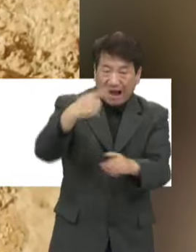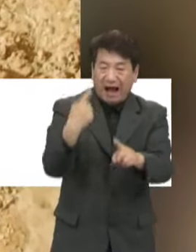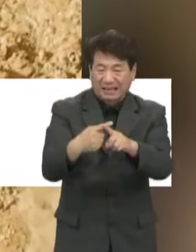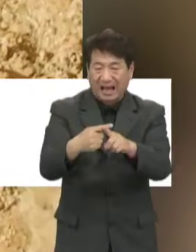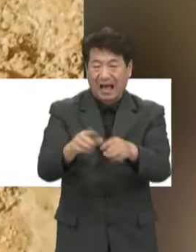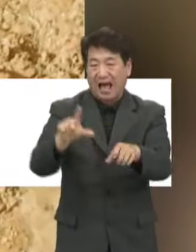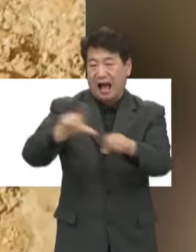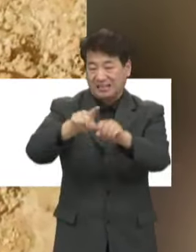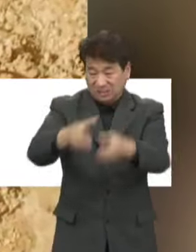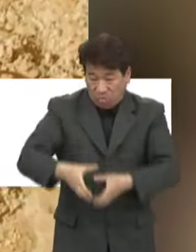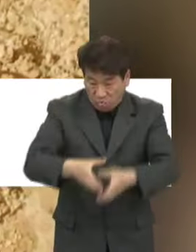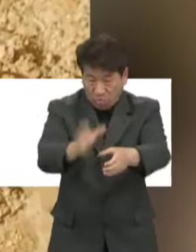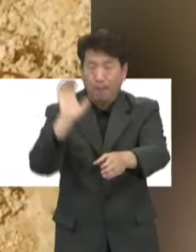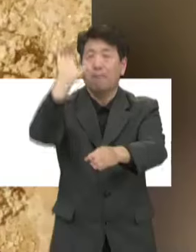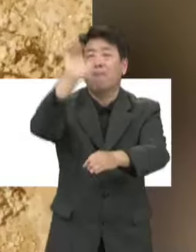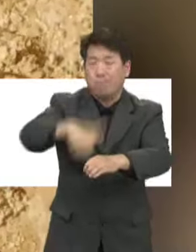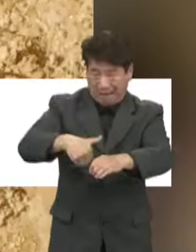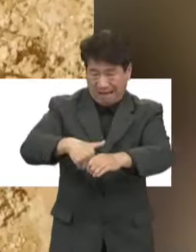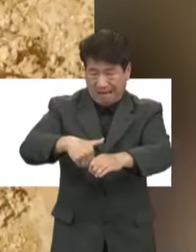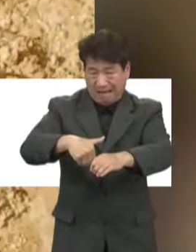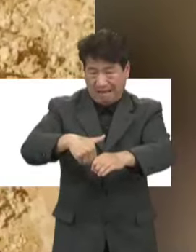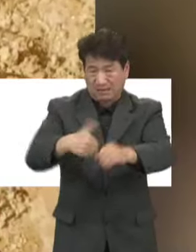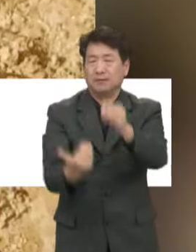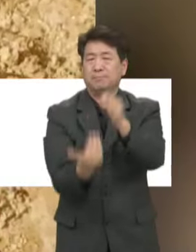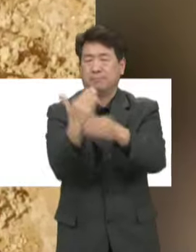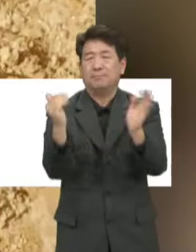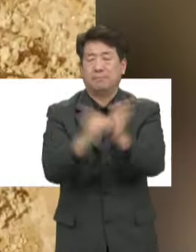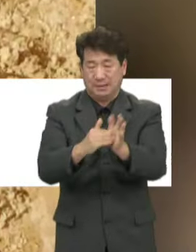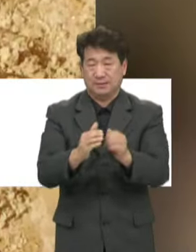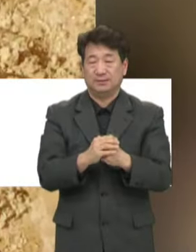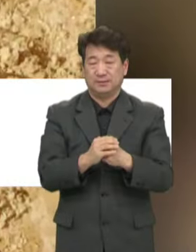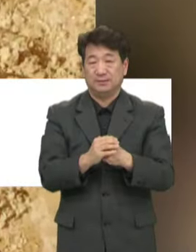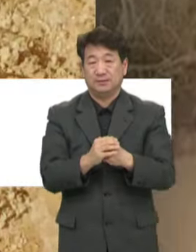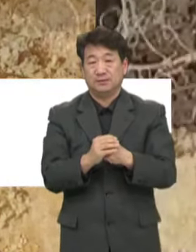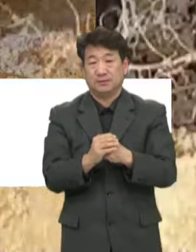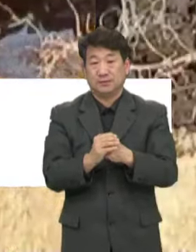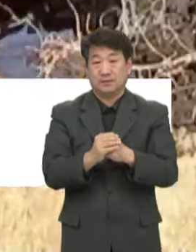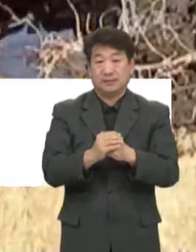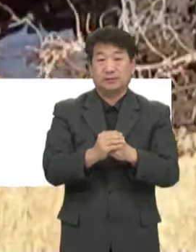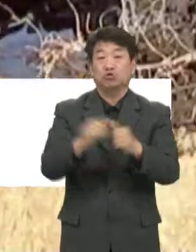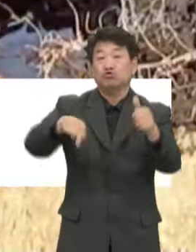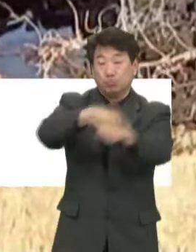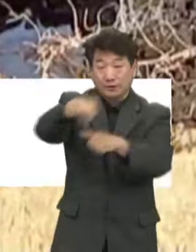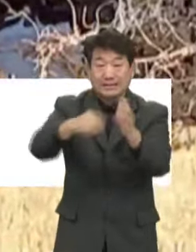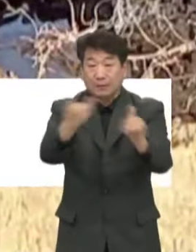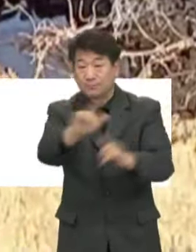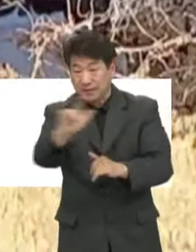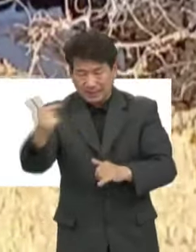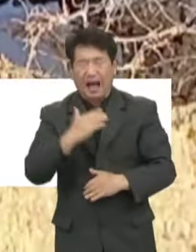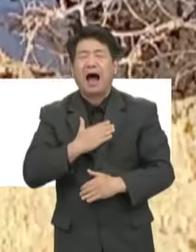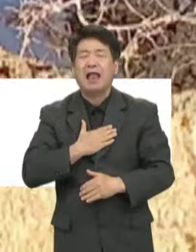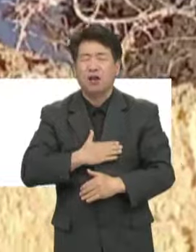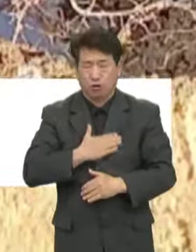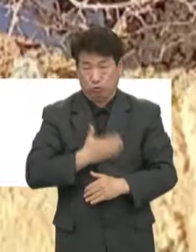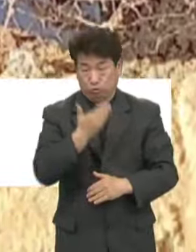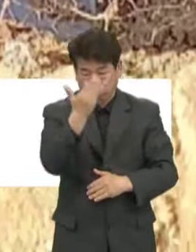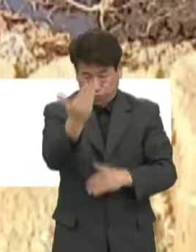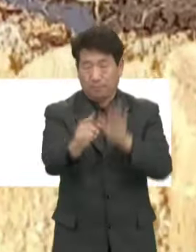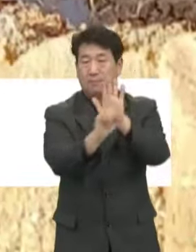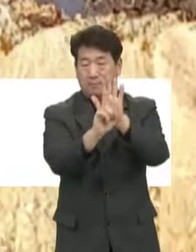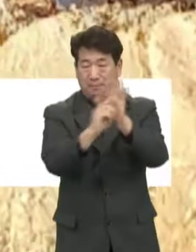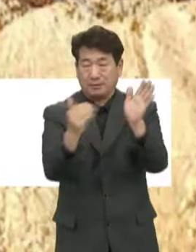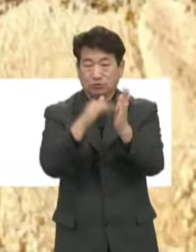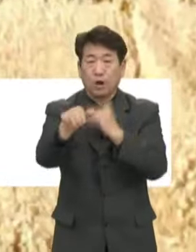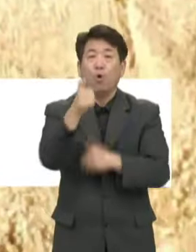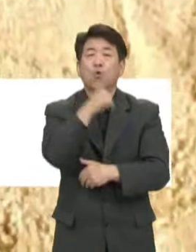가스배관이 파손대 LNG 가스가 누출되는 사고가 발생했습니다 소방당국은 인근 주민의 안전 사고 안내 방송을 한 뒤